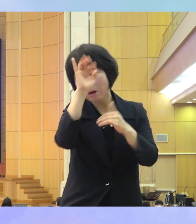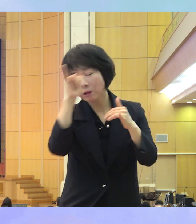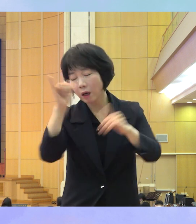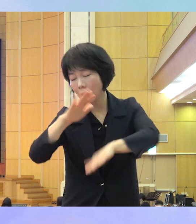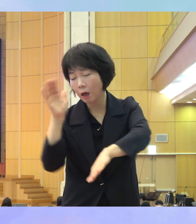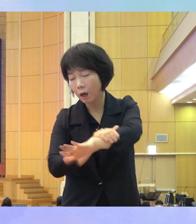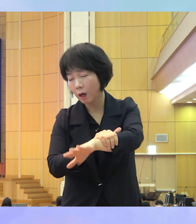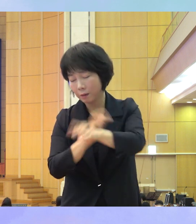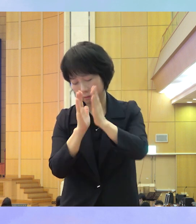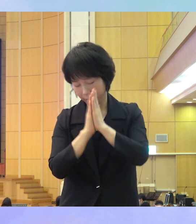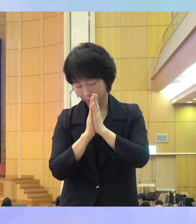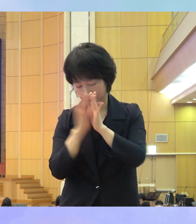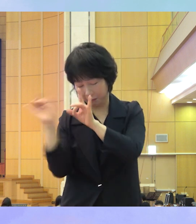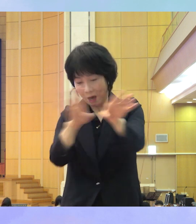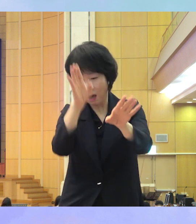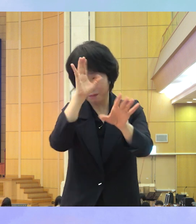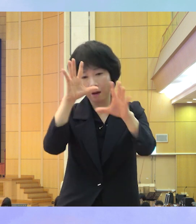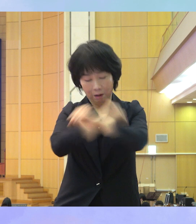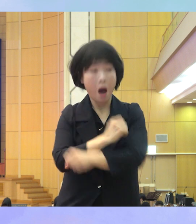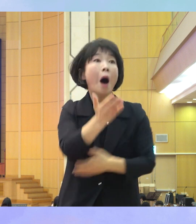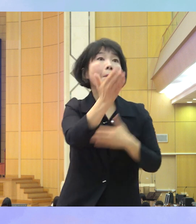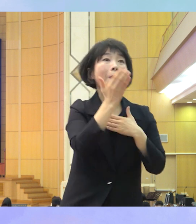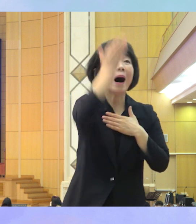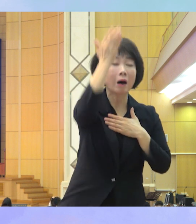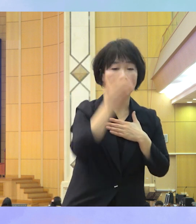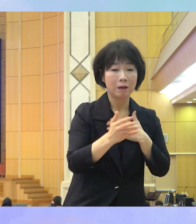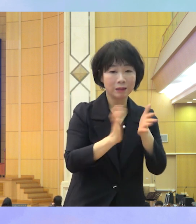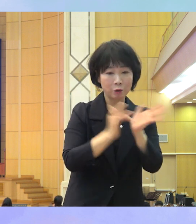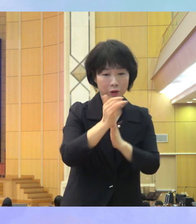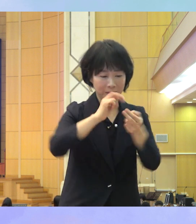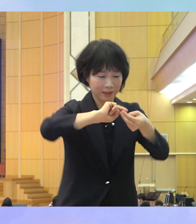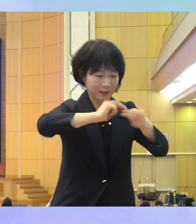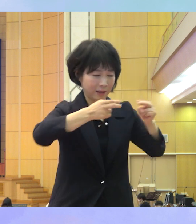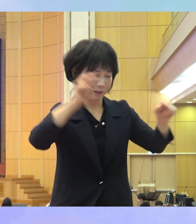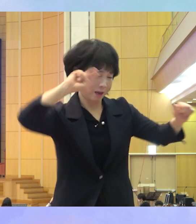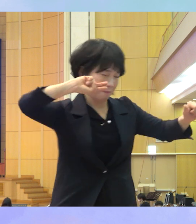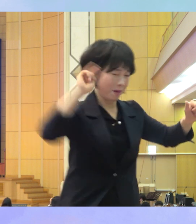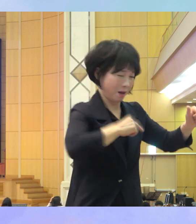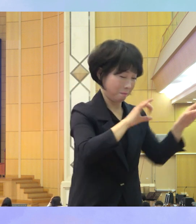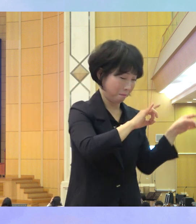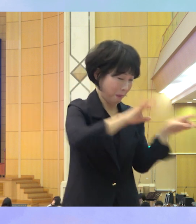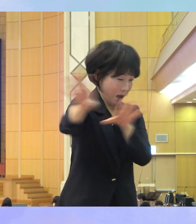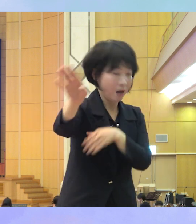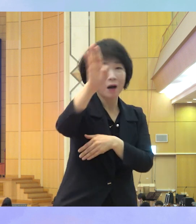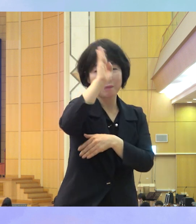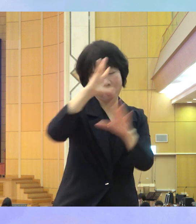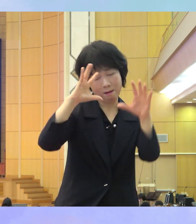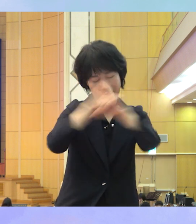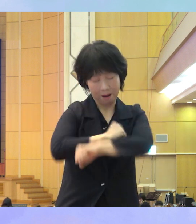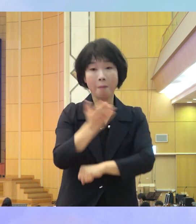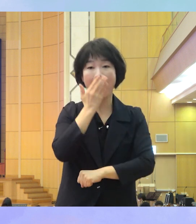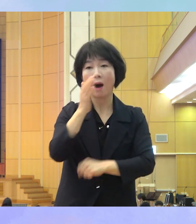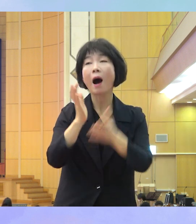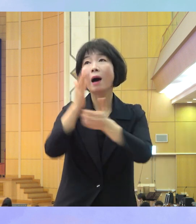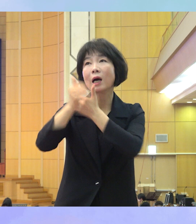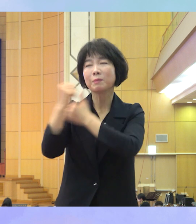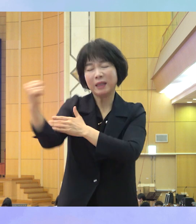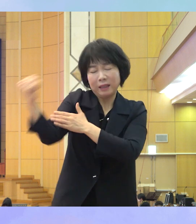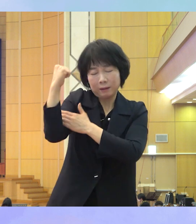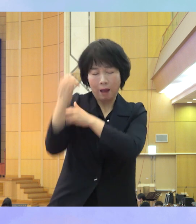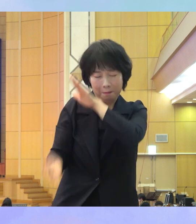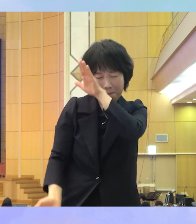사람에게 손을 얹으면 나으리라. 저가 채찍에 맞음으로 나음을 입었도다. 하나님은 치료하는